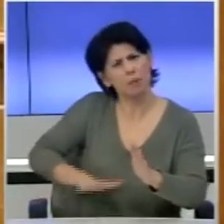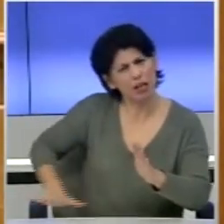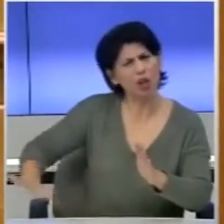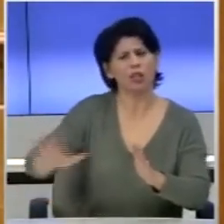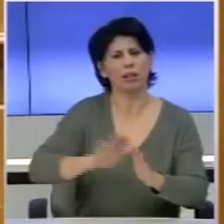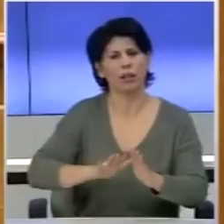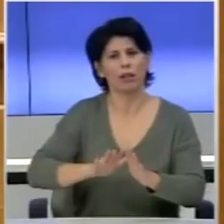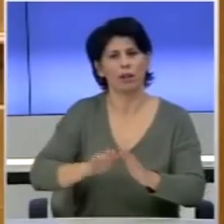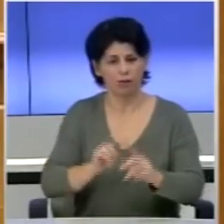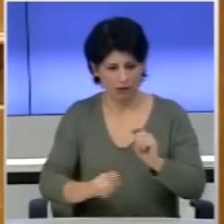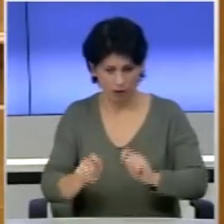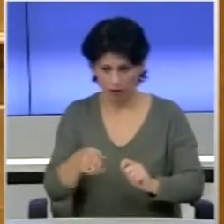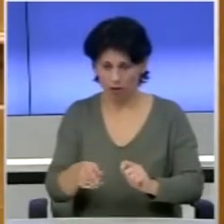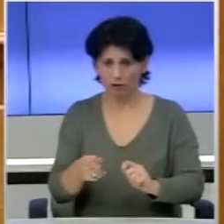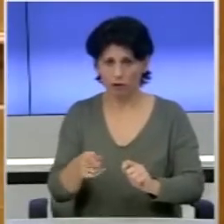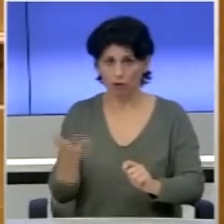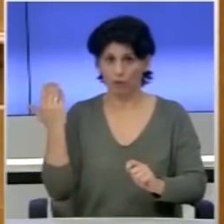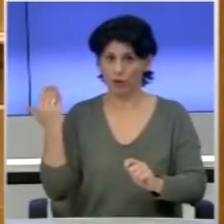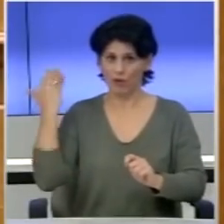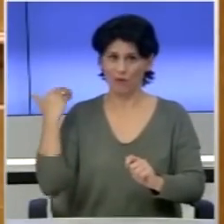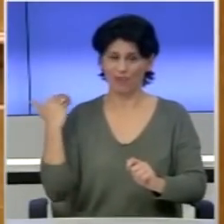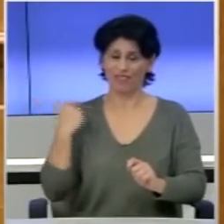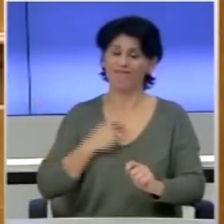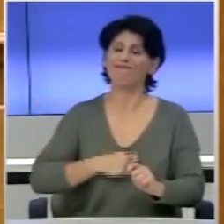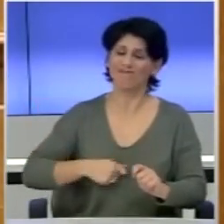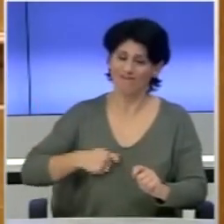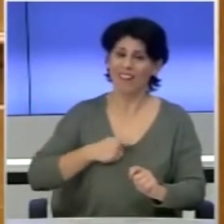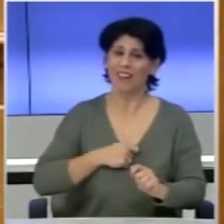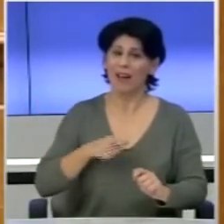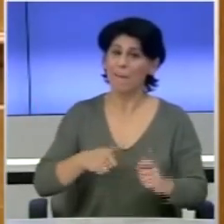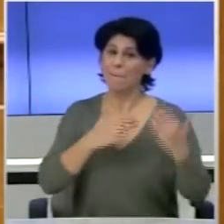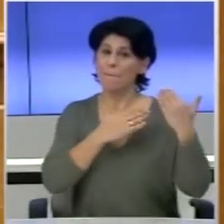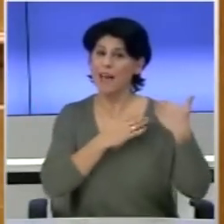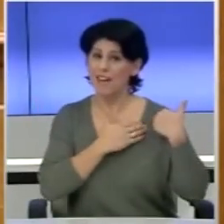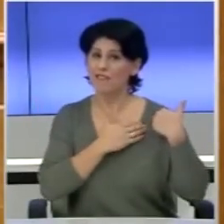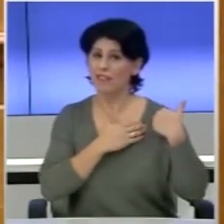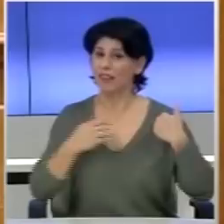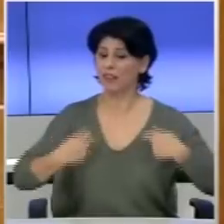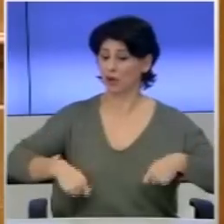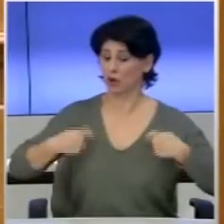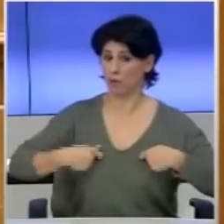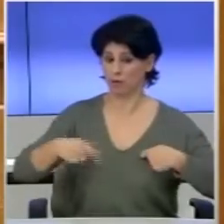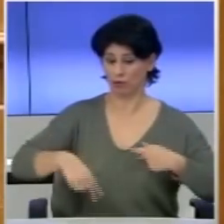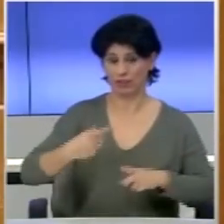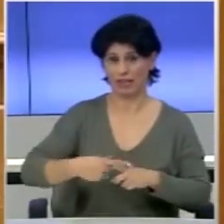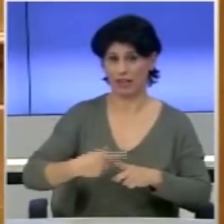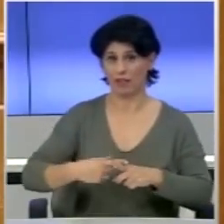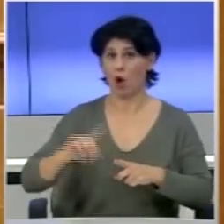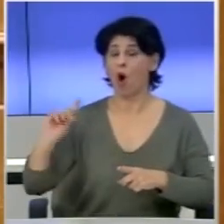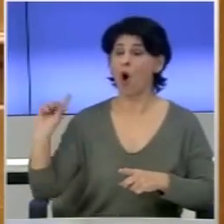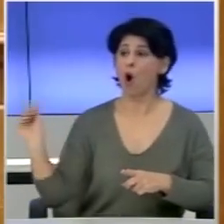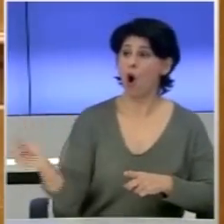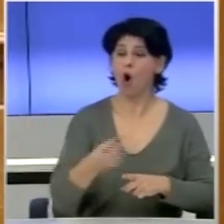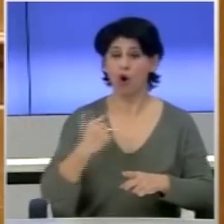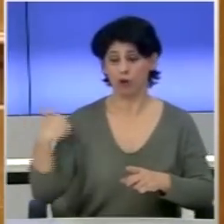περιοχή, δημιουργώντας έτσι προηγούμενα. Δυστυχώς, με ευθύνη της άρχουσας τάξης της χώρας, όλων των μέχρι